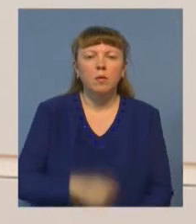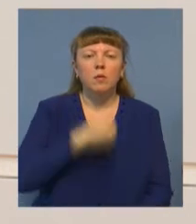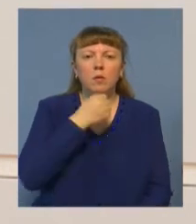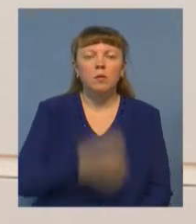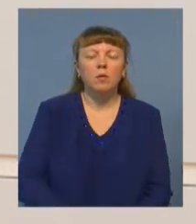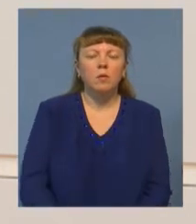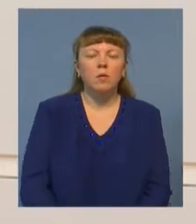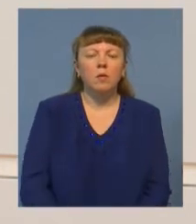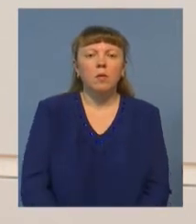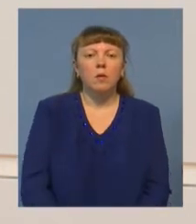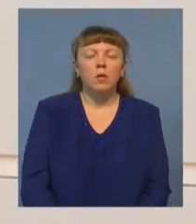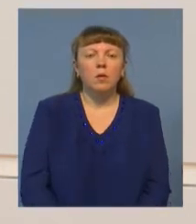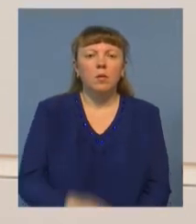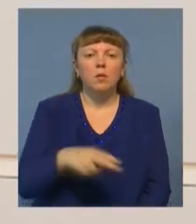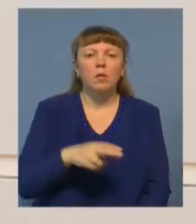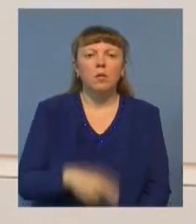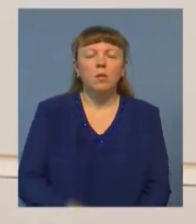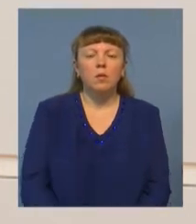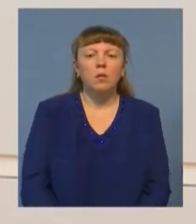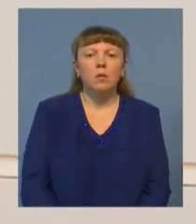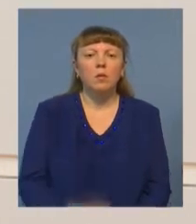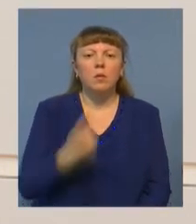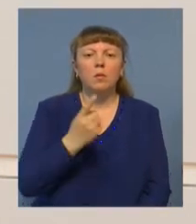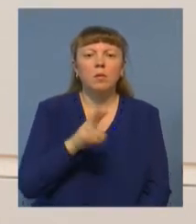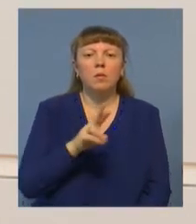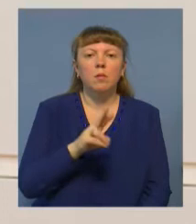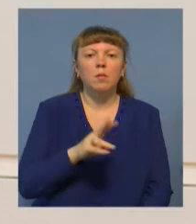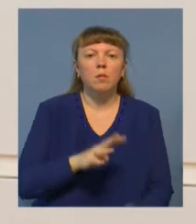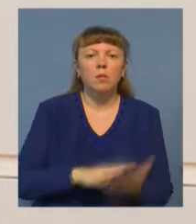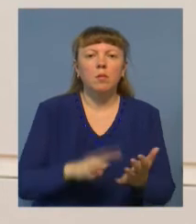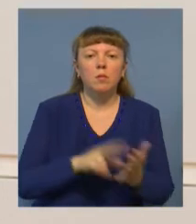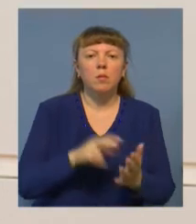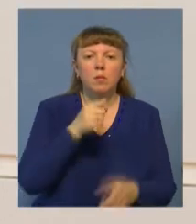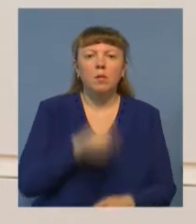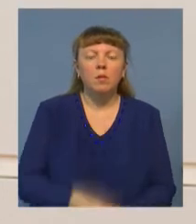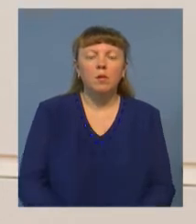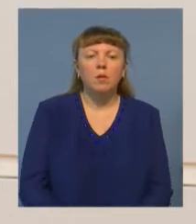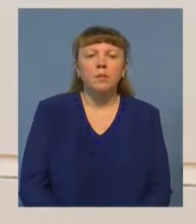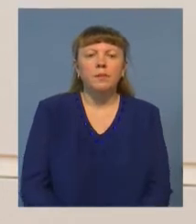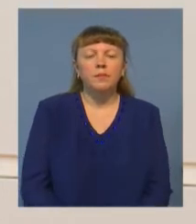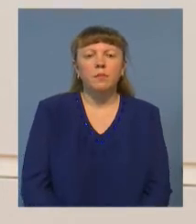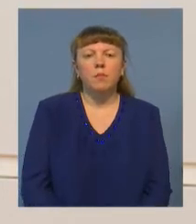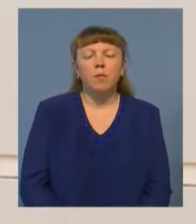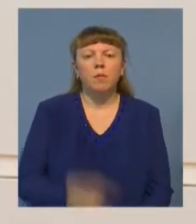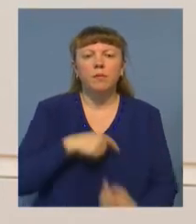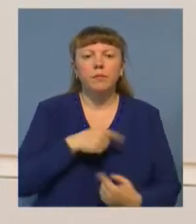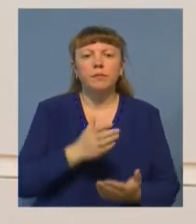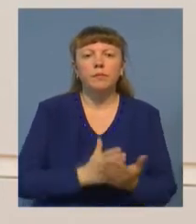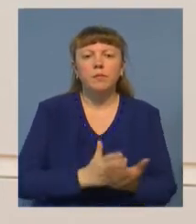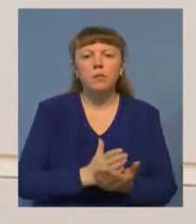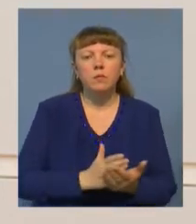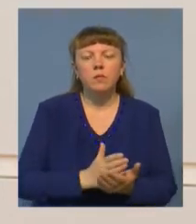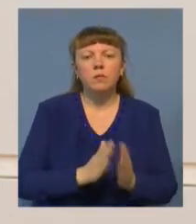возрасту учитывается за период до 1 января 1998 года. Трудовой стаж подтверждается